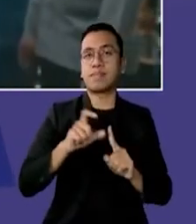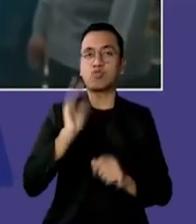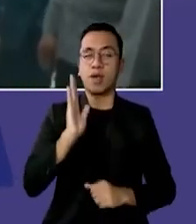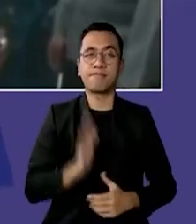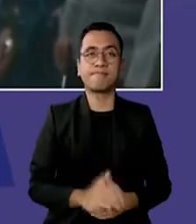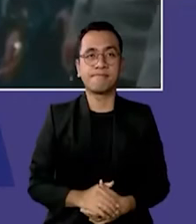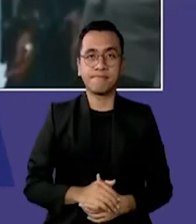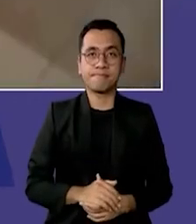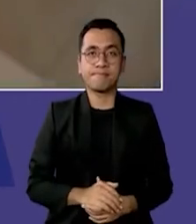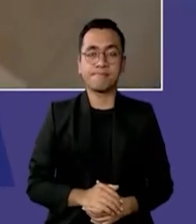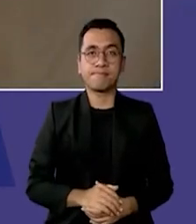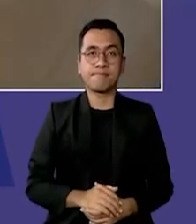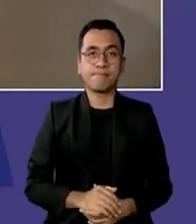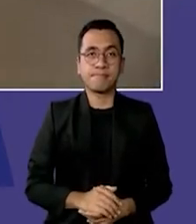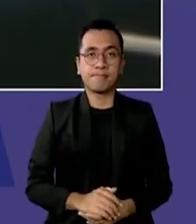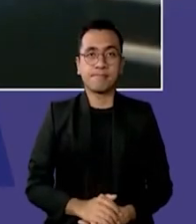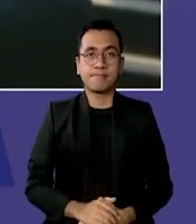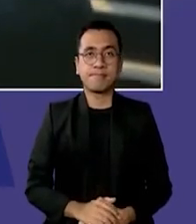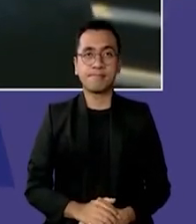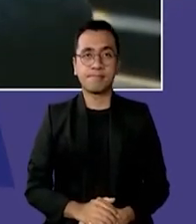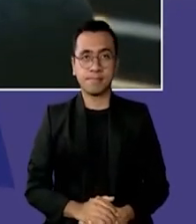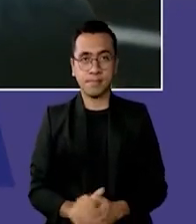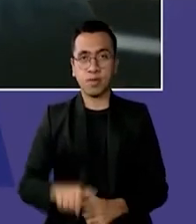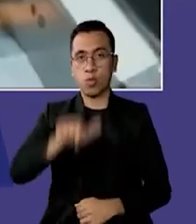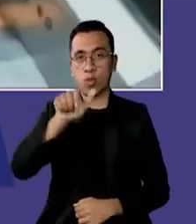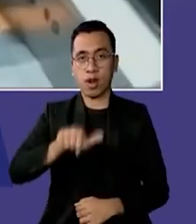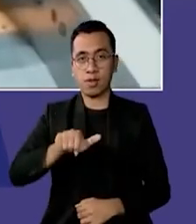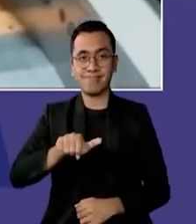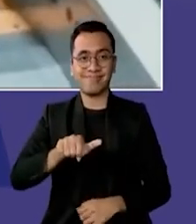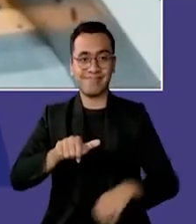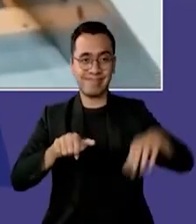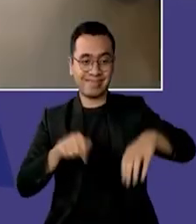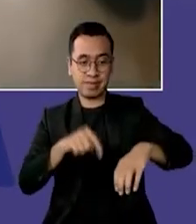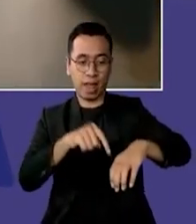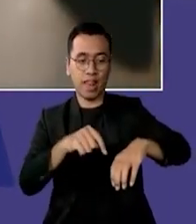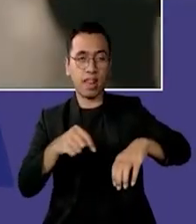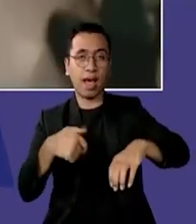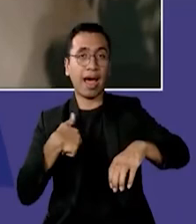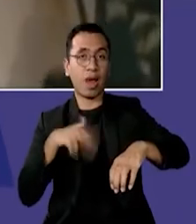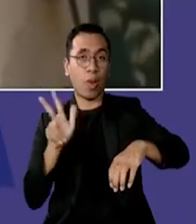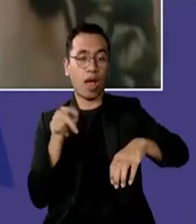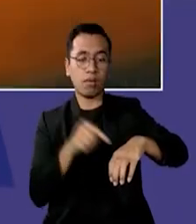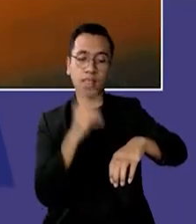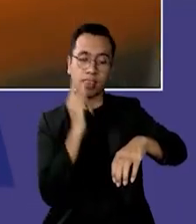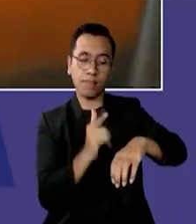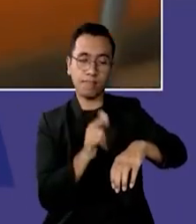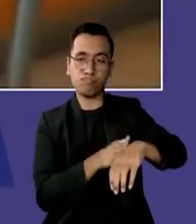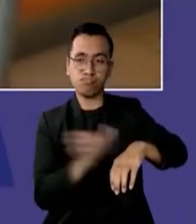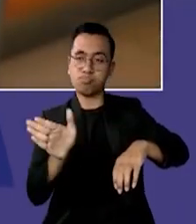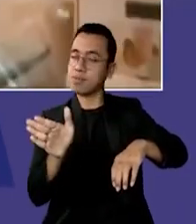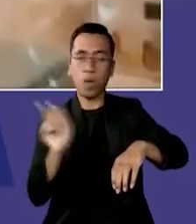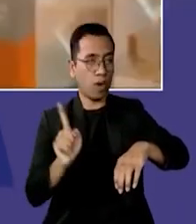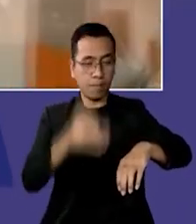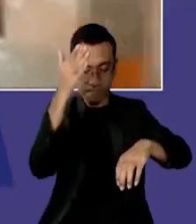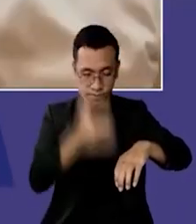terus juga dihimbau orang Karawang dia tidak keluar jadi ini juga kita akan jagain jadi yang masuk sampai keluar juga